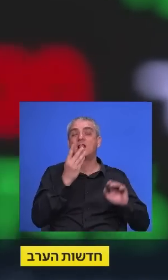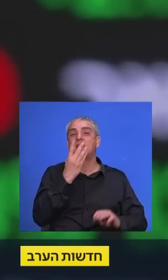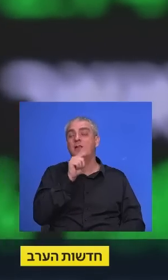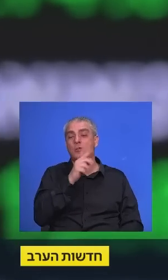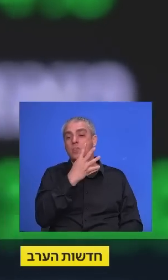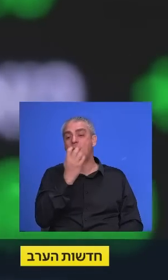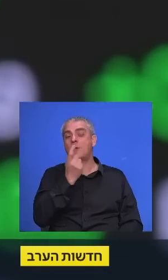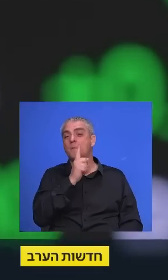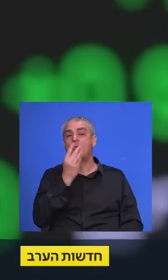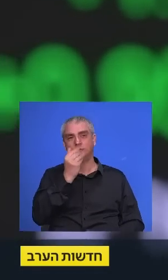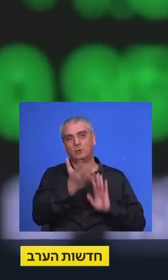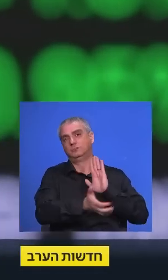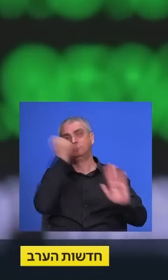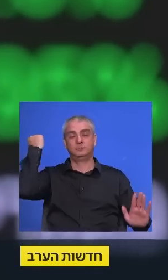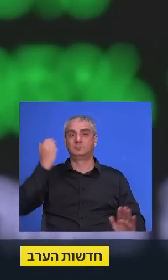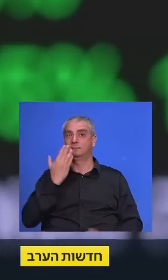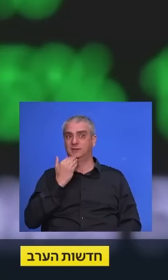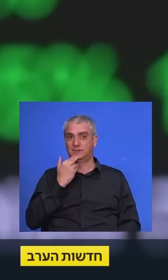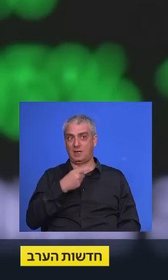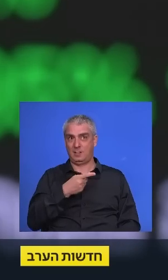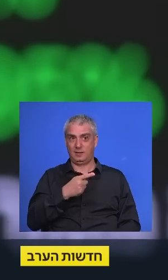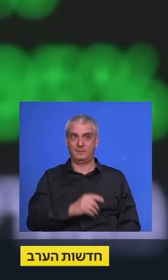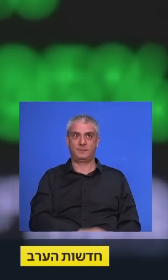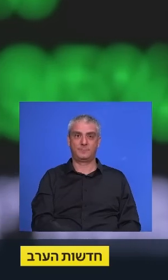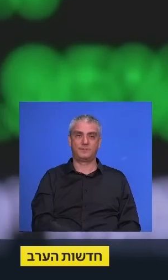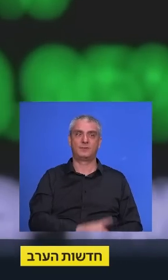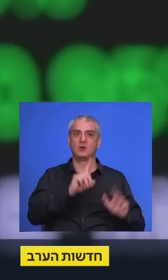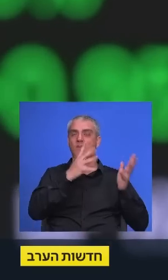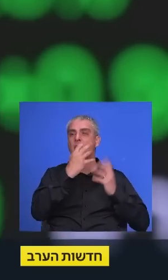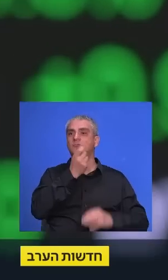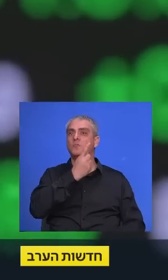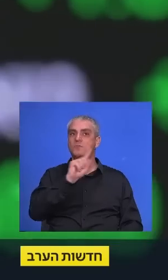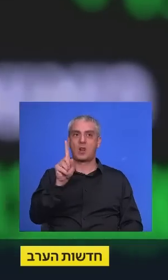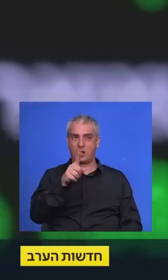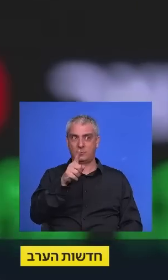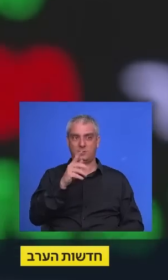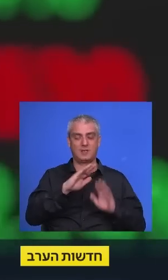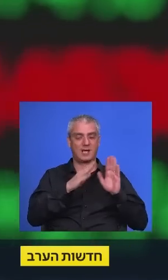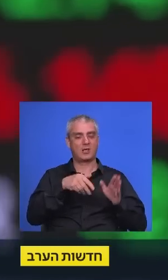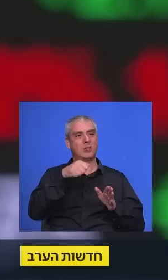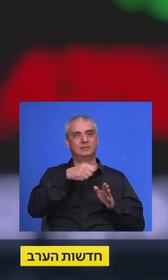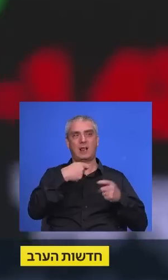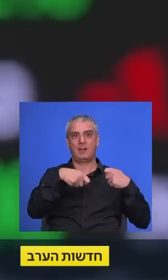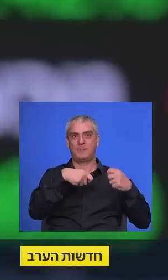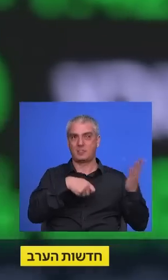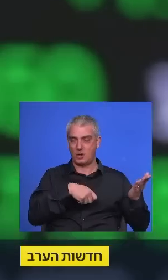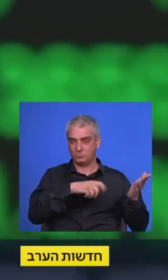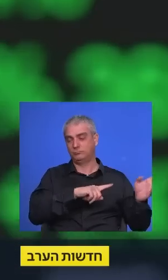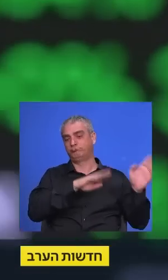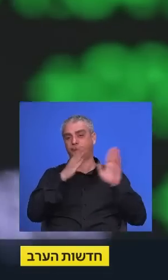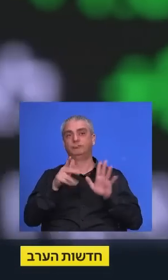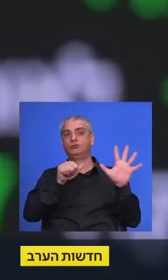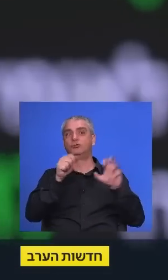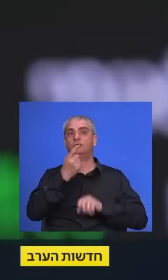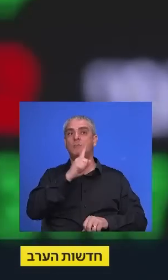כ8.4 מיליארד שקלים נמשכו מישראל לפי הפירוט הבא. 750 מיליון מקרנות סל על מניות, 600